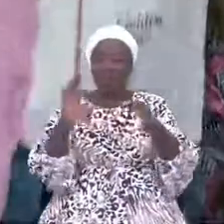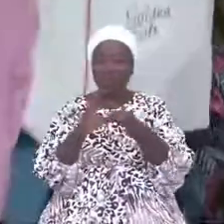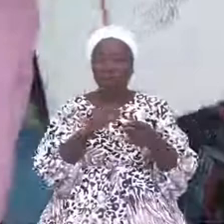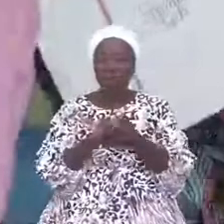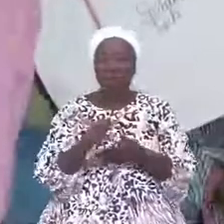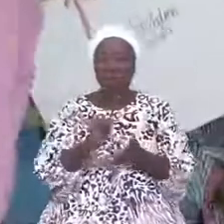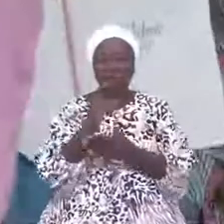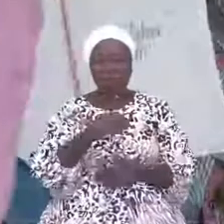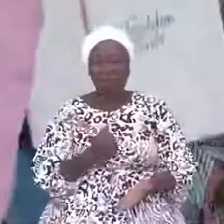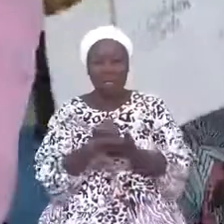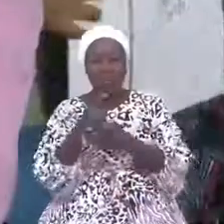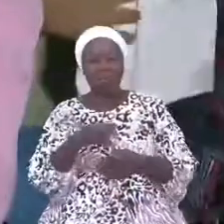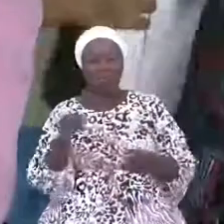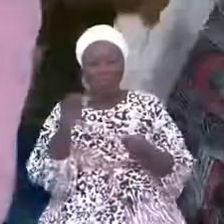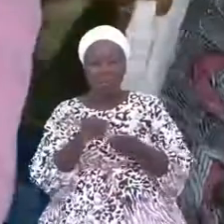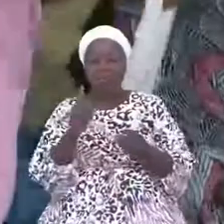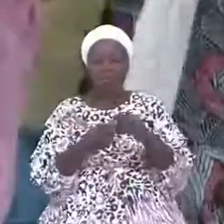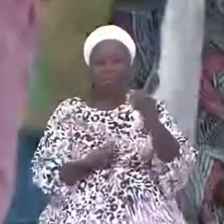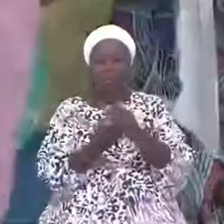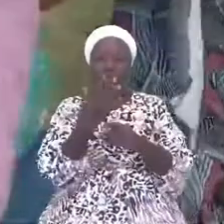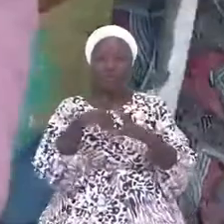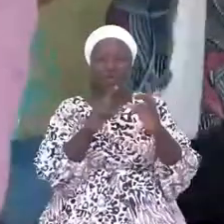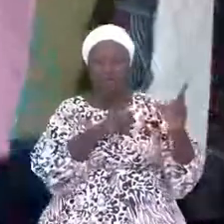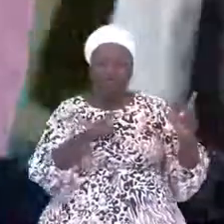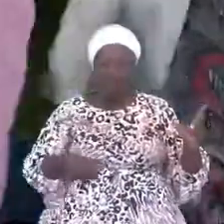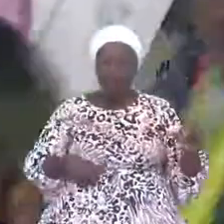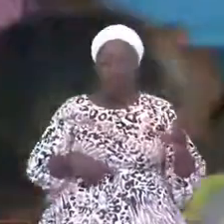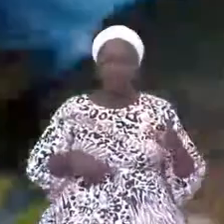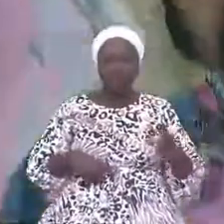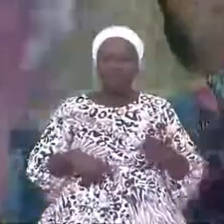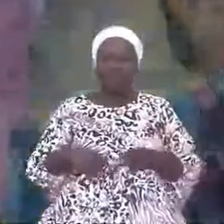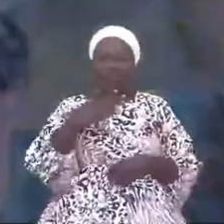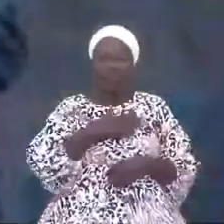il faut que tes frères t'aident dans ta nouvelle foi.